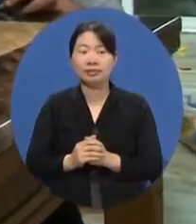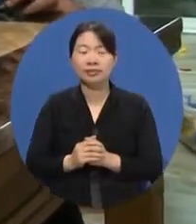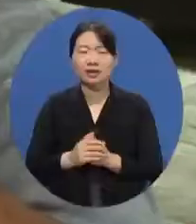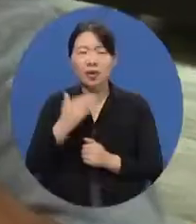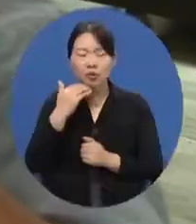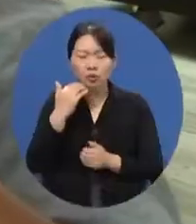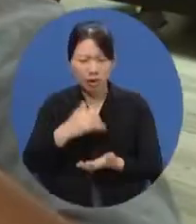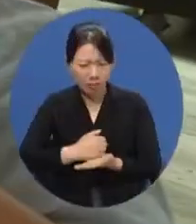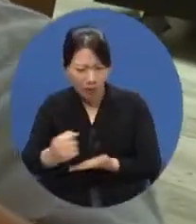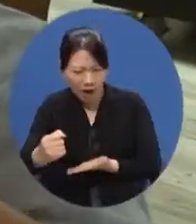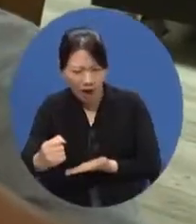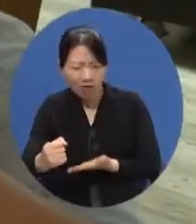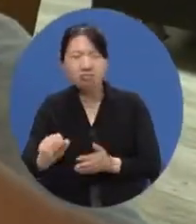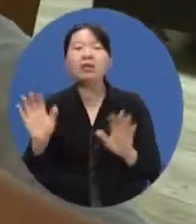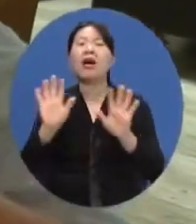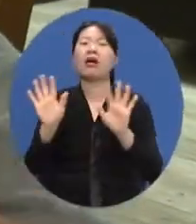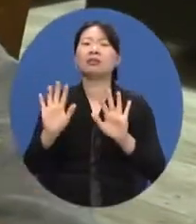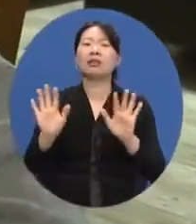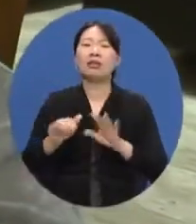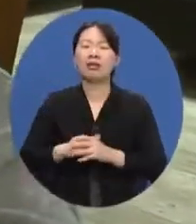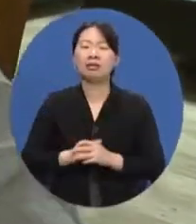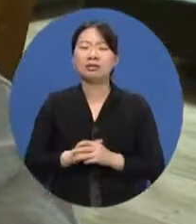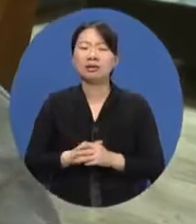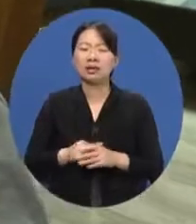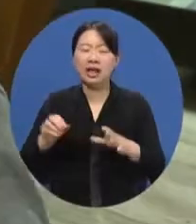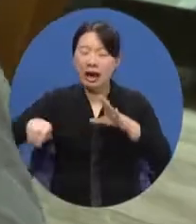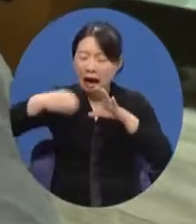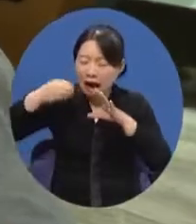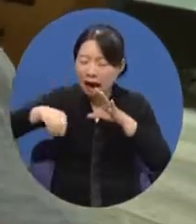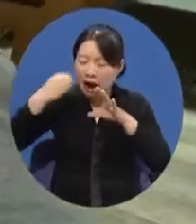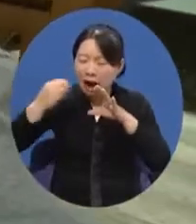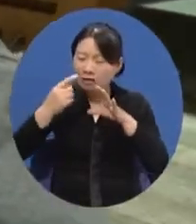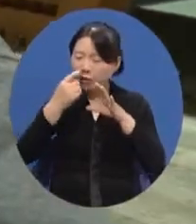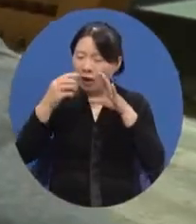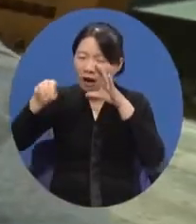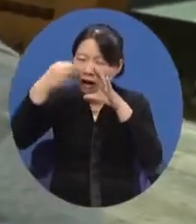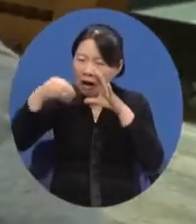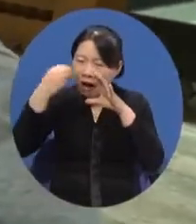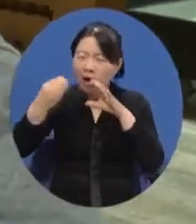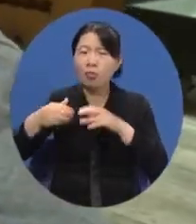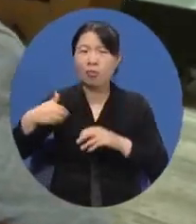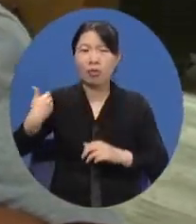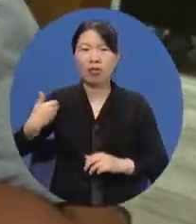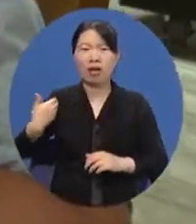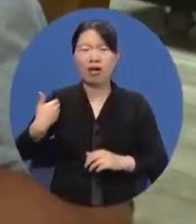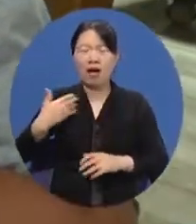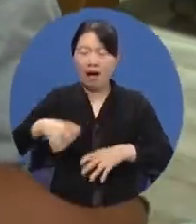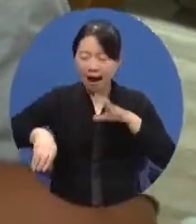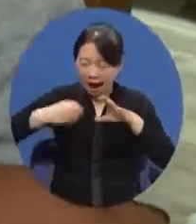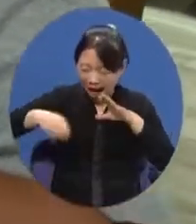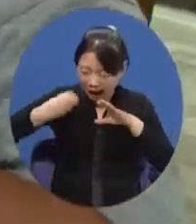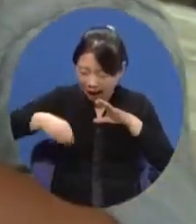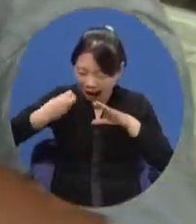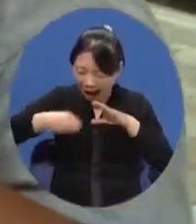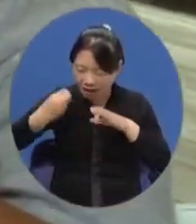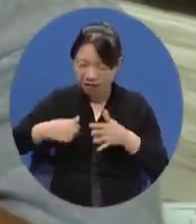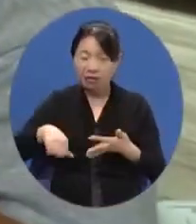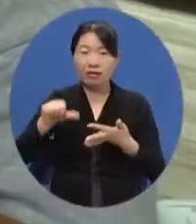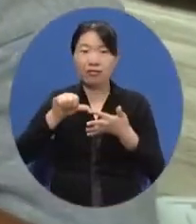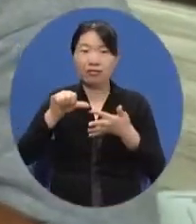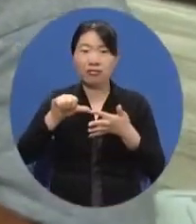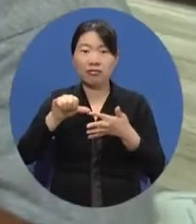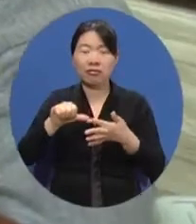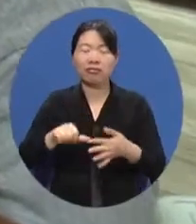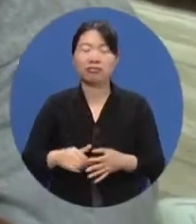누가 빼앗는 것도 아닌데 입으로 들어가는지 코로 들어가는지 모르게 허겁지겁 먹는 상기리.